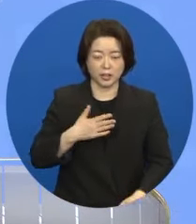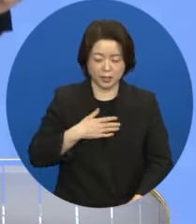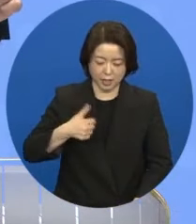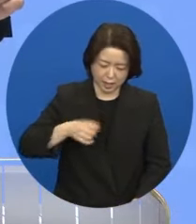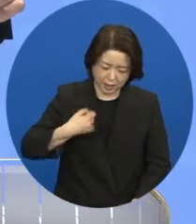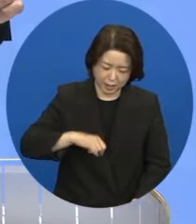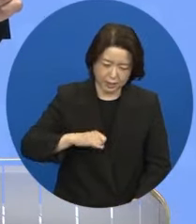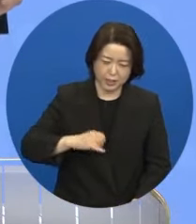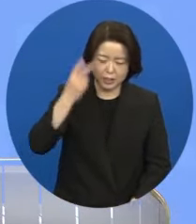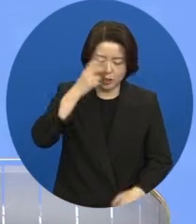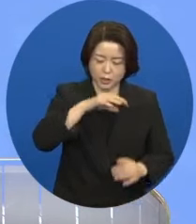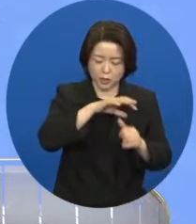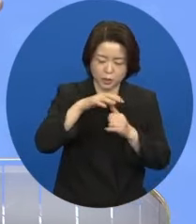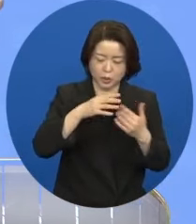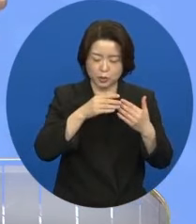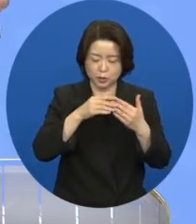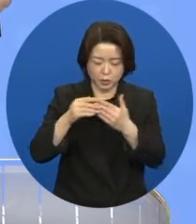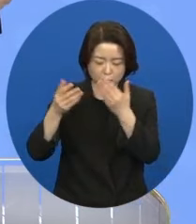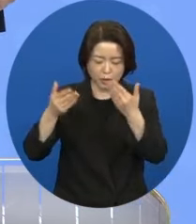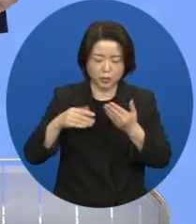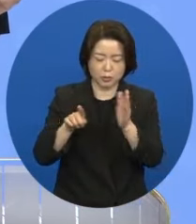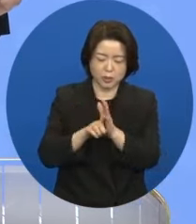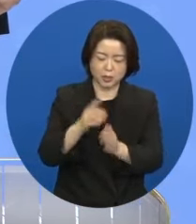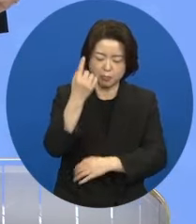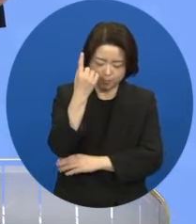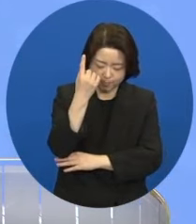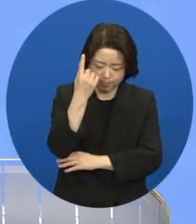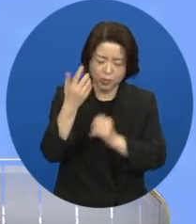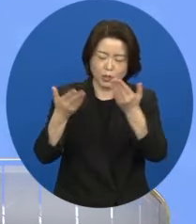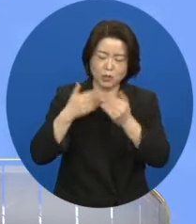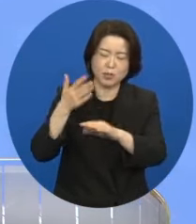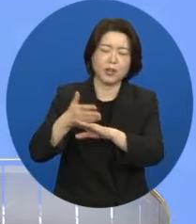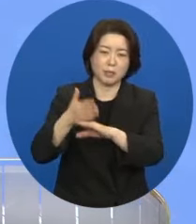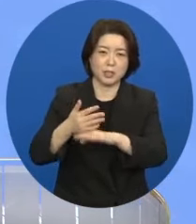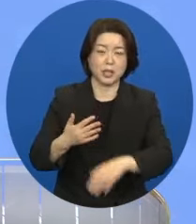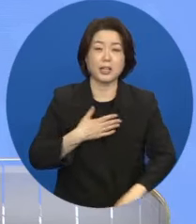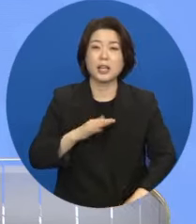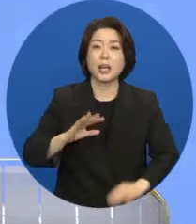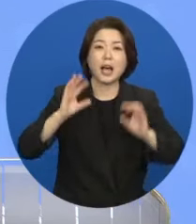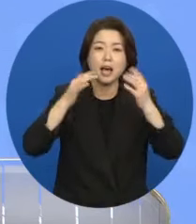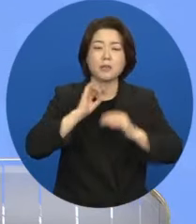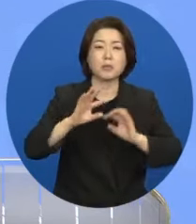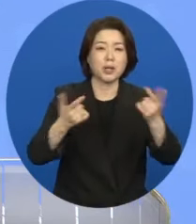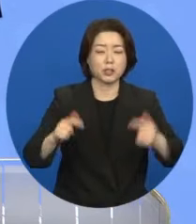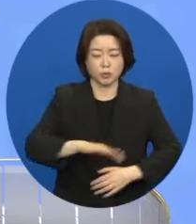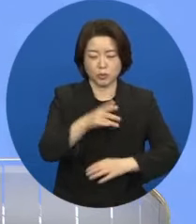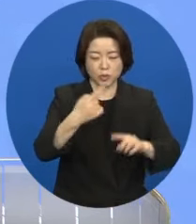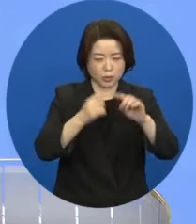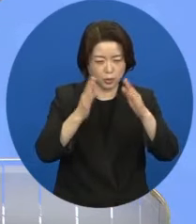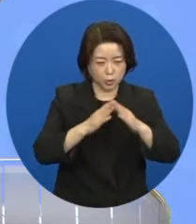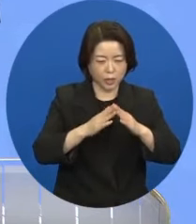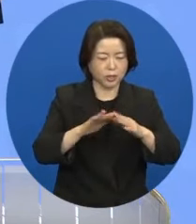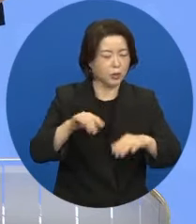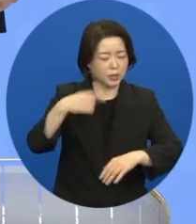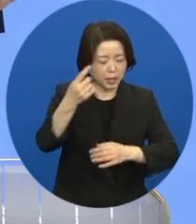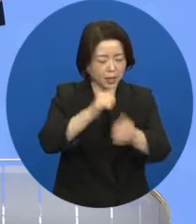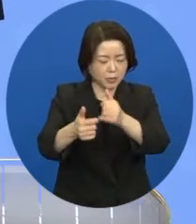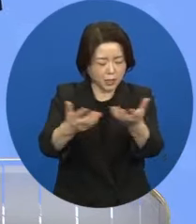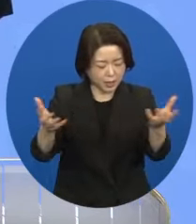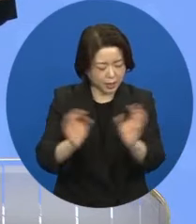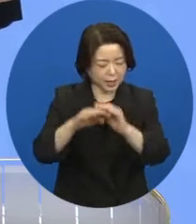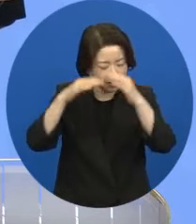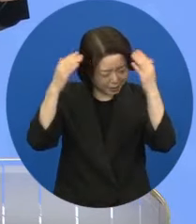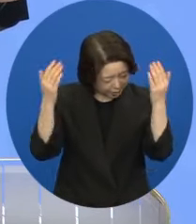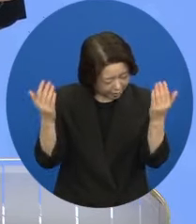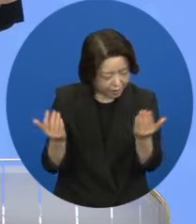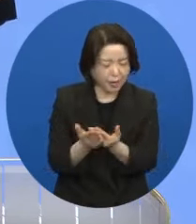주시고 인도해 주시고 믿음을 지켜주셔서 감사합니다 우리 아이들만이 아니라 우리 교회 모든 다음 세대가 날마다